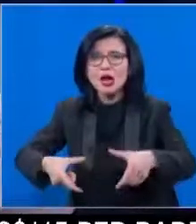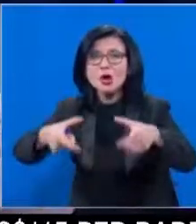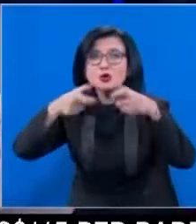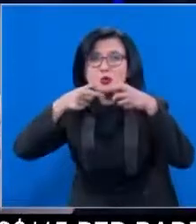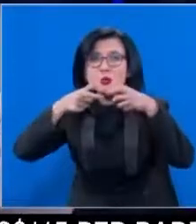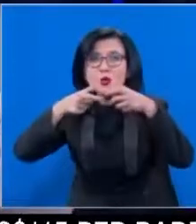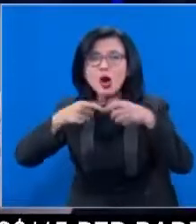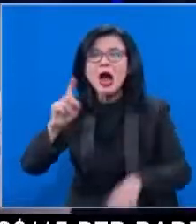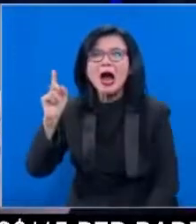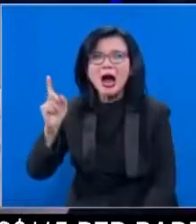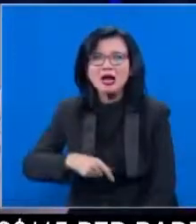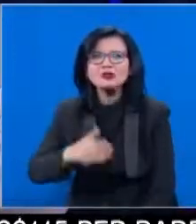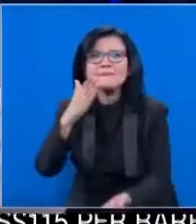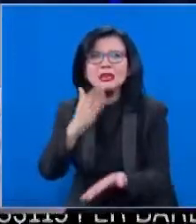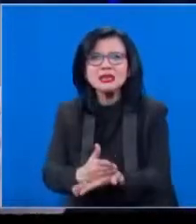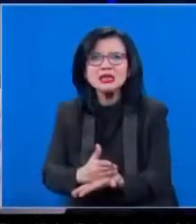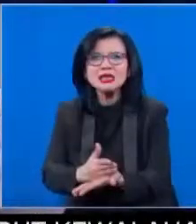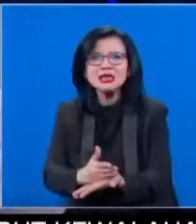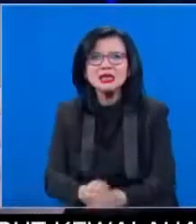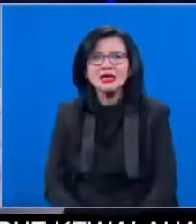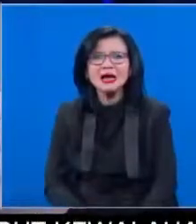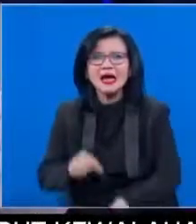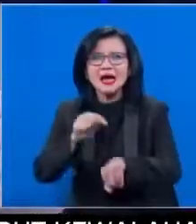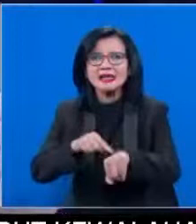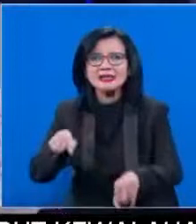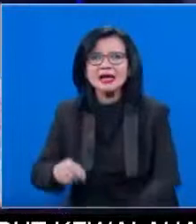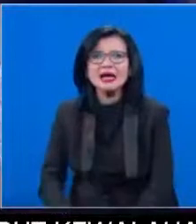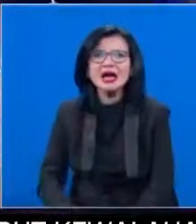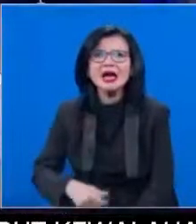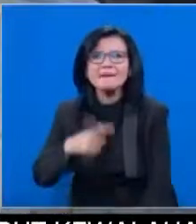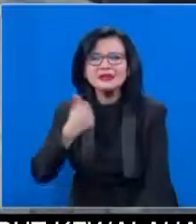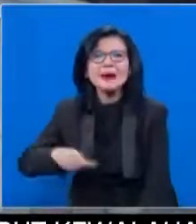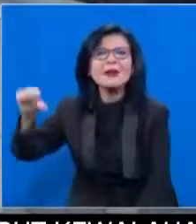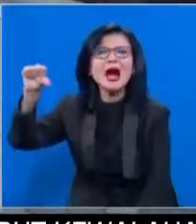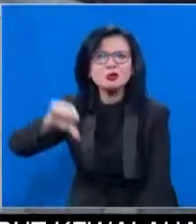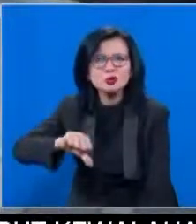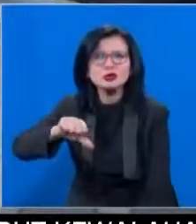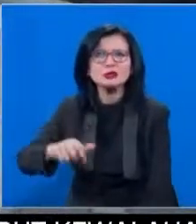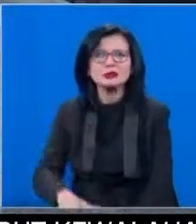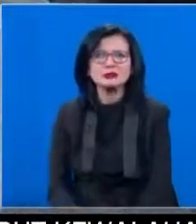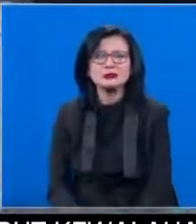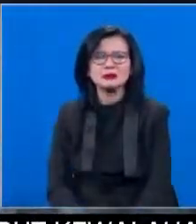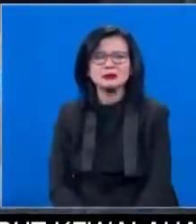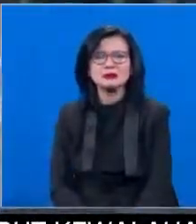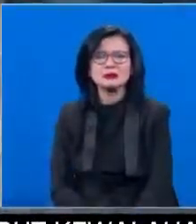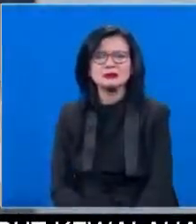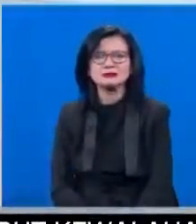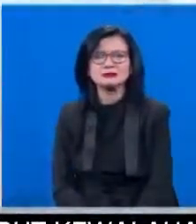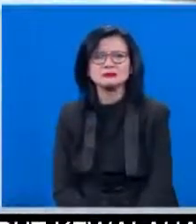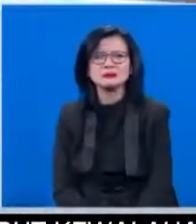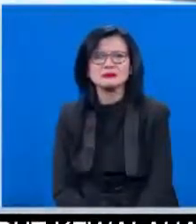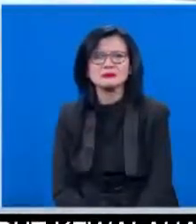Barat terpaksa menghentikan produksi dan kini terancam gulung tikar di puncaknya